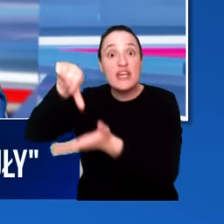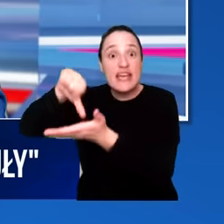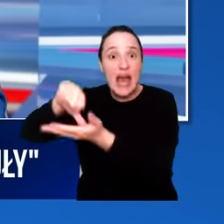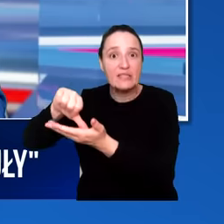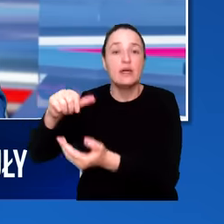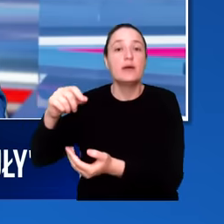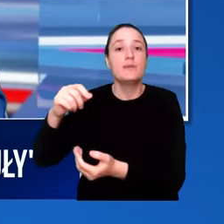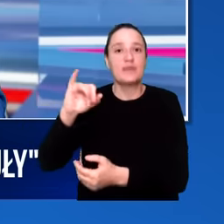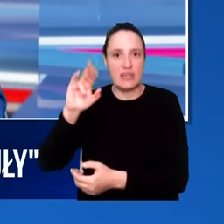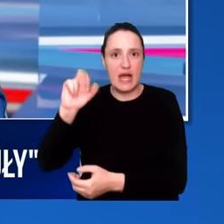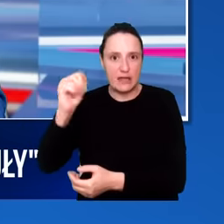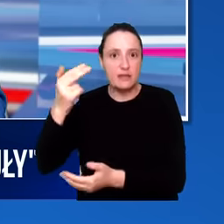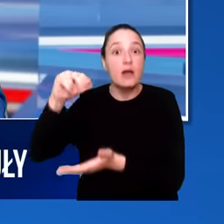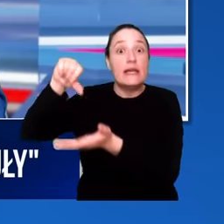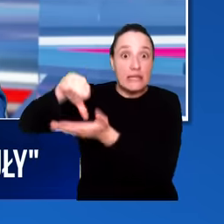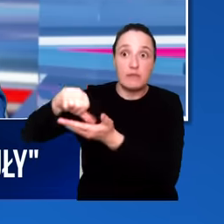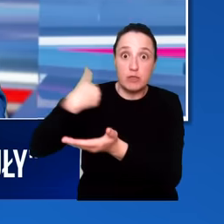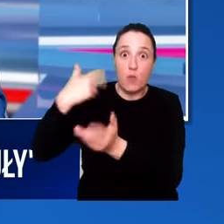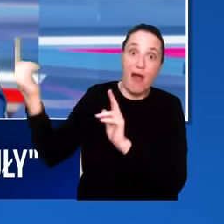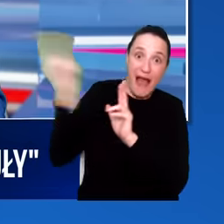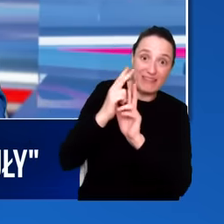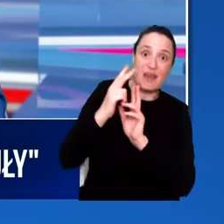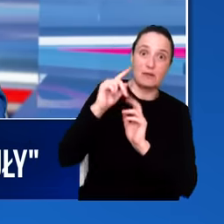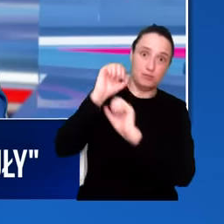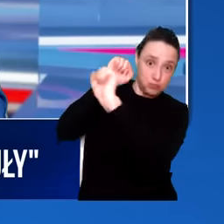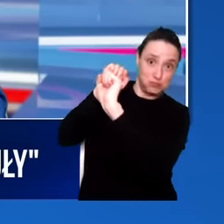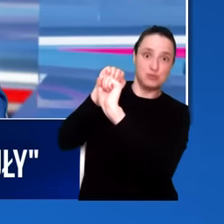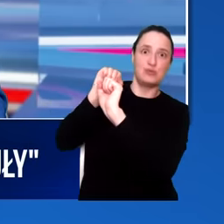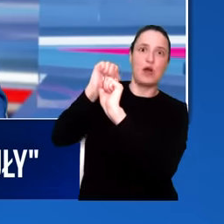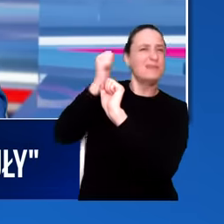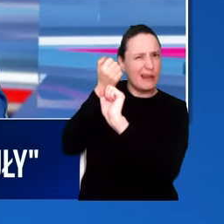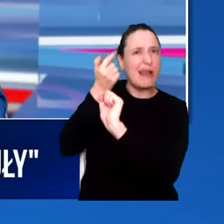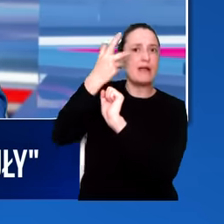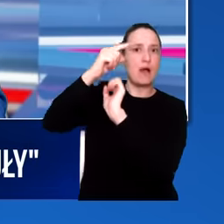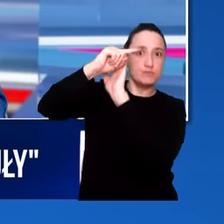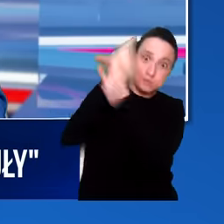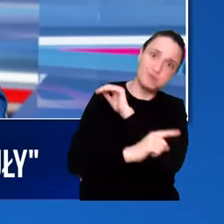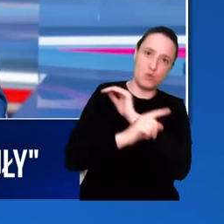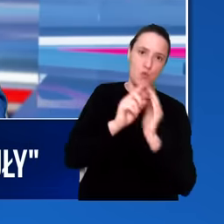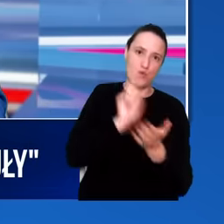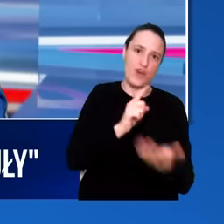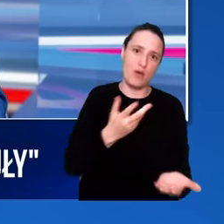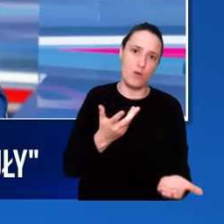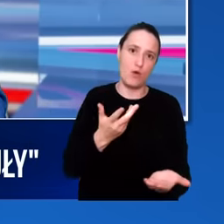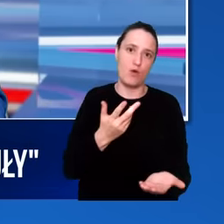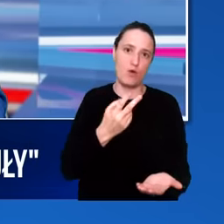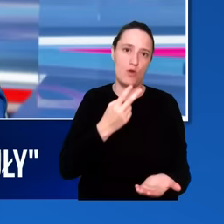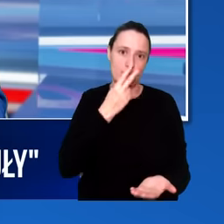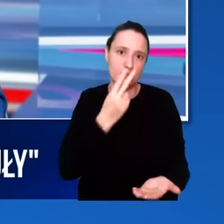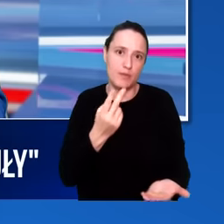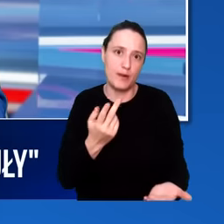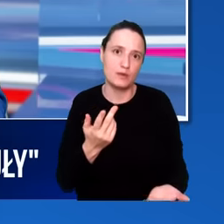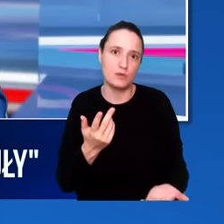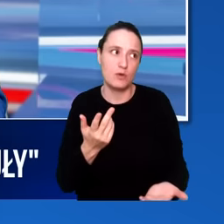no, jednak nastąpił i kilka rakiet jednak doleciało. Znaczy, trzeba sobie zdawać sprawę, że jesteśmy w nowej zupełnie rzeczywistości, gdzie